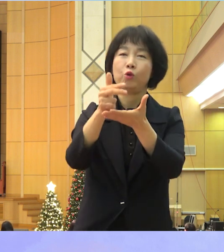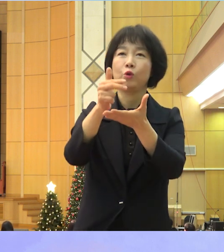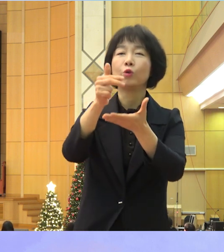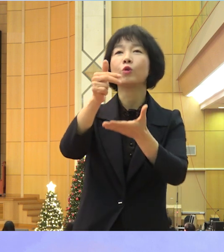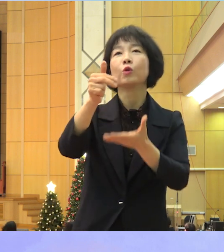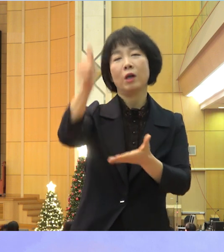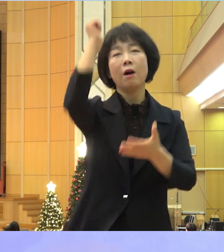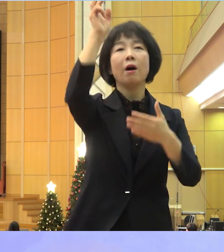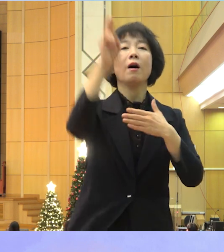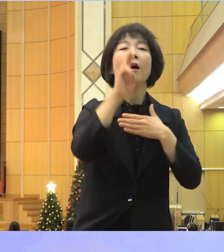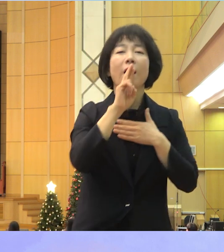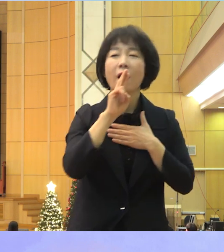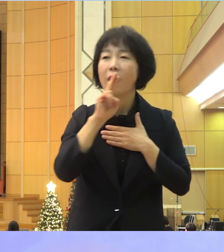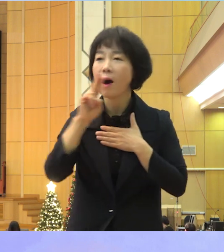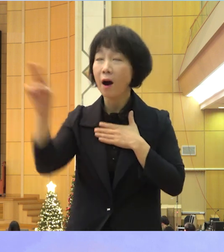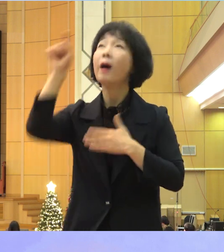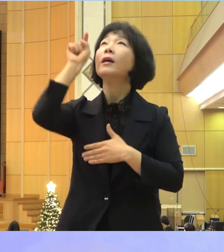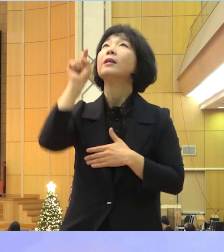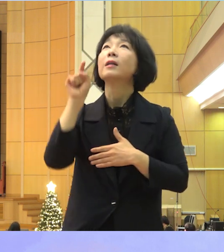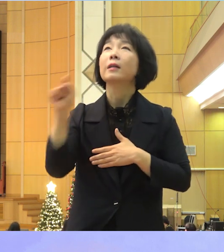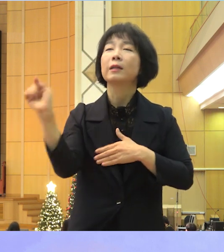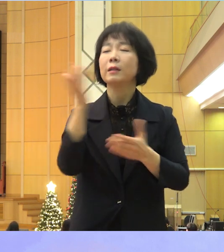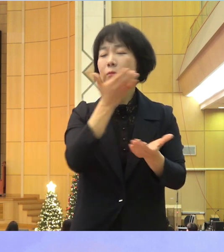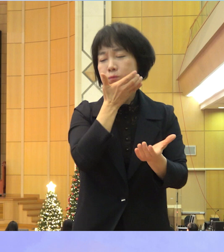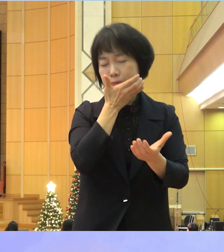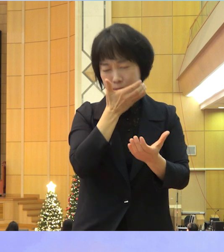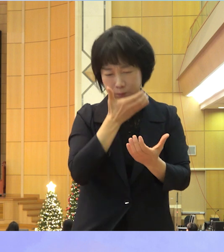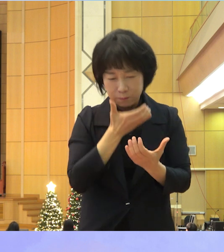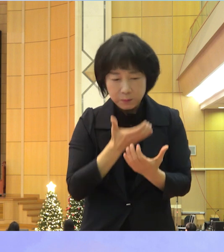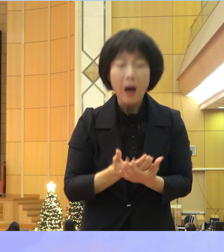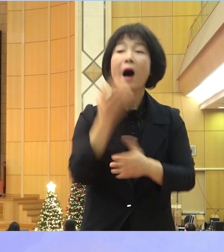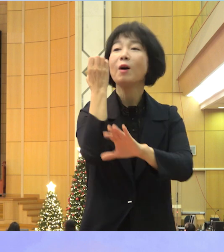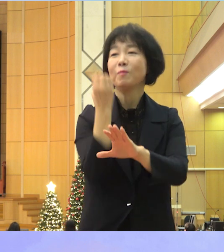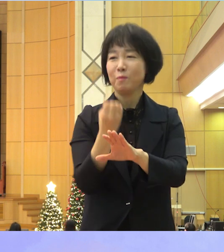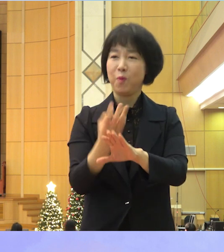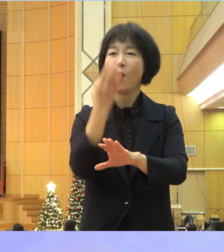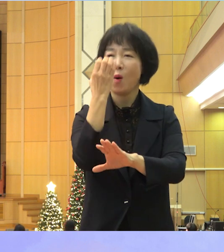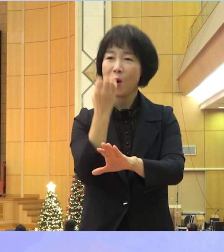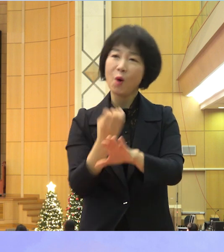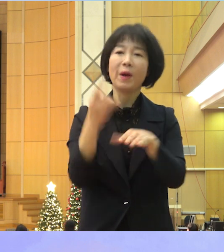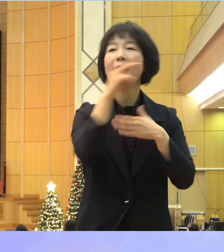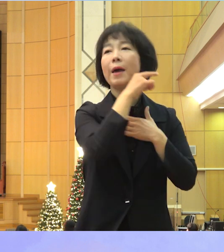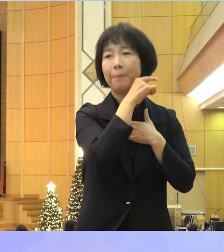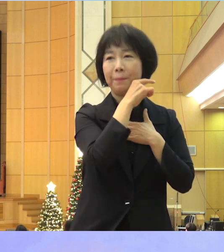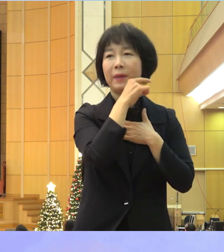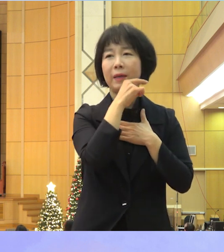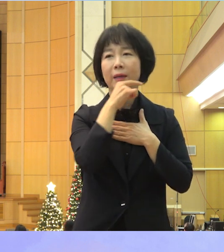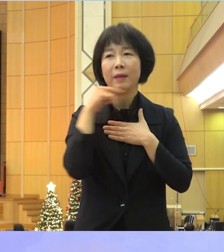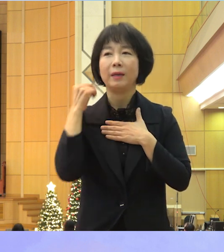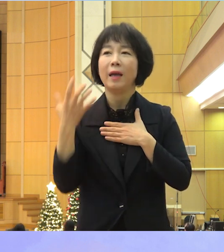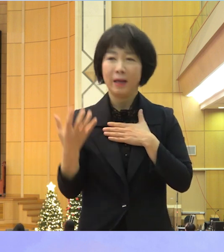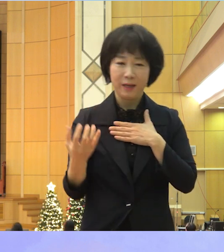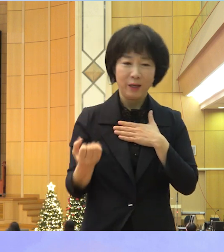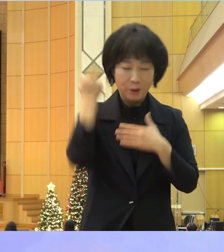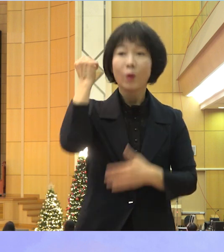죄인의 구주여 그 귀한